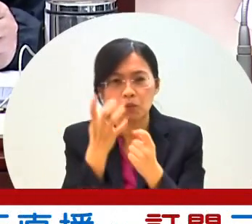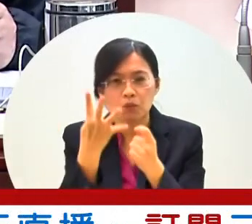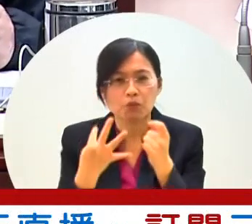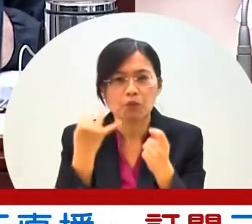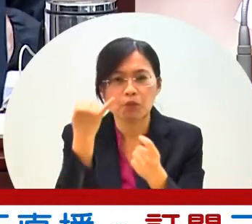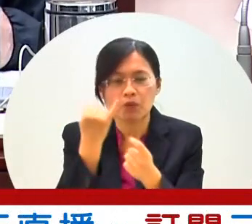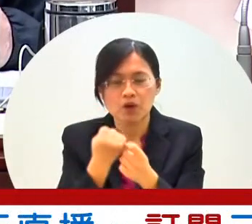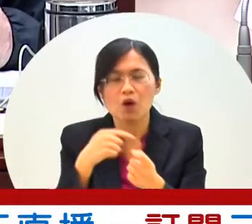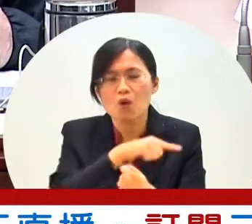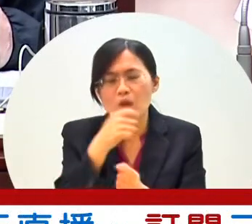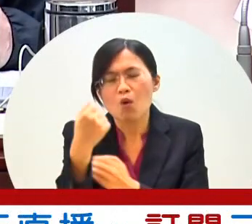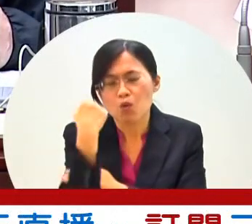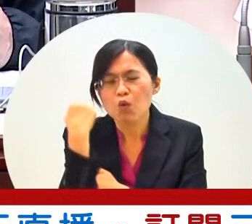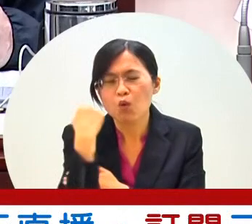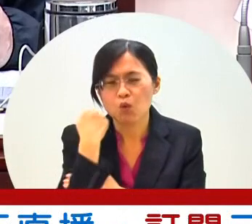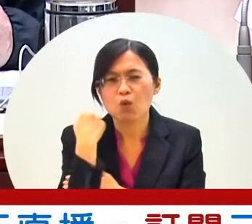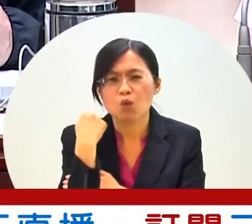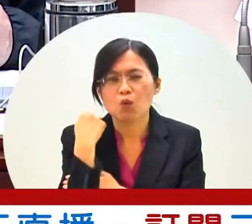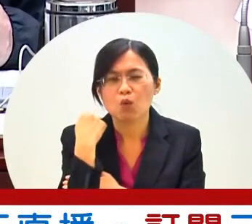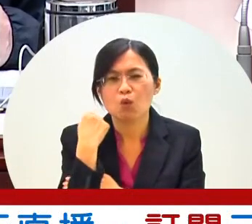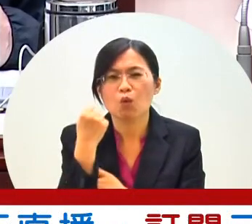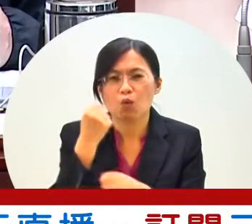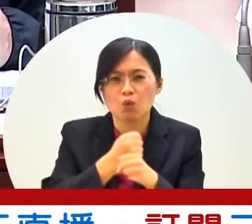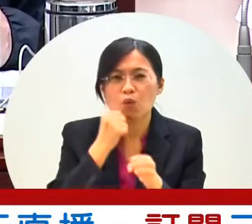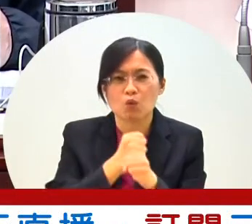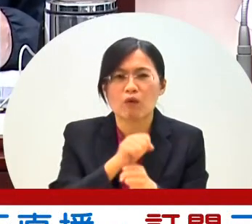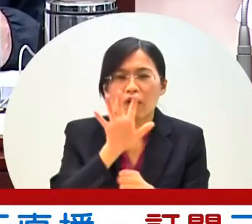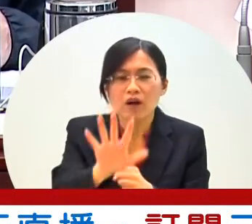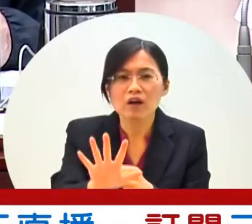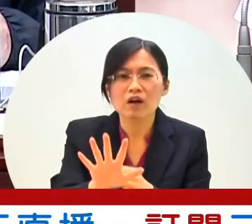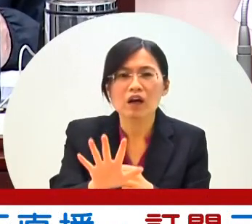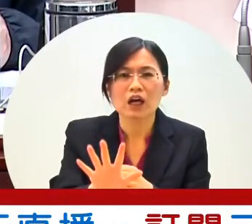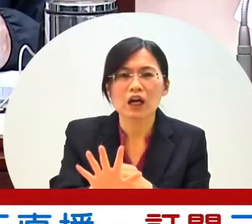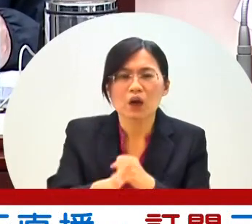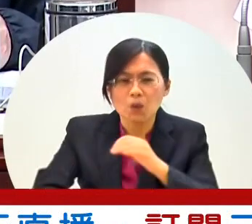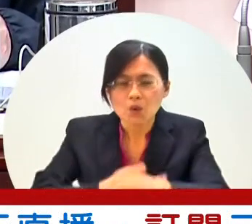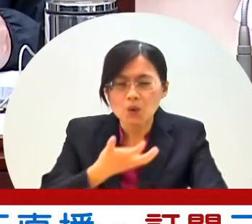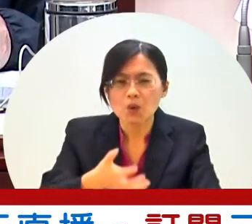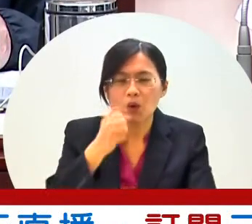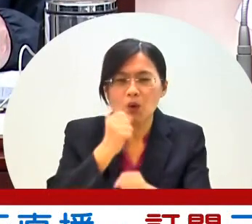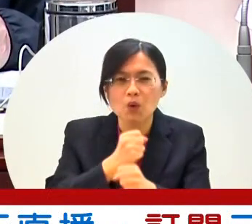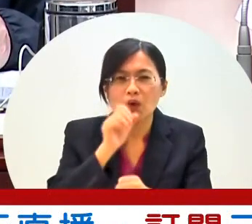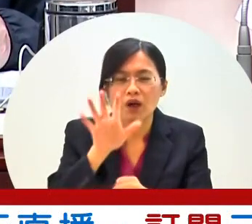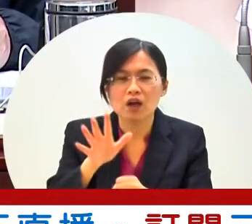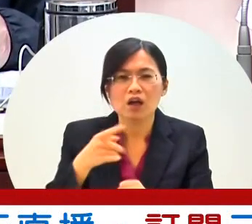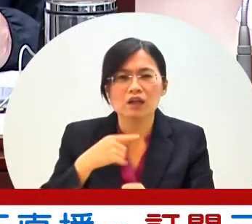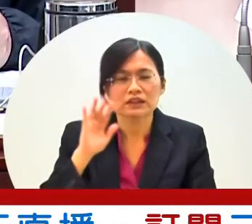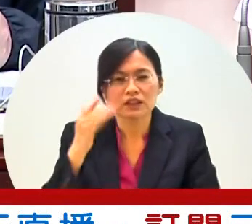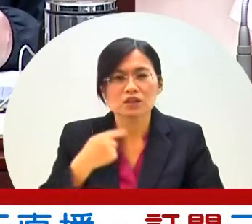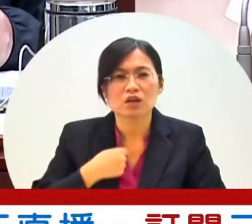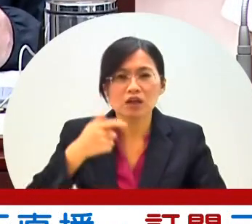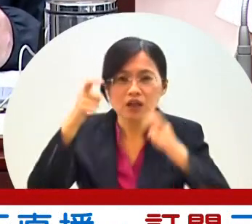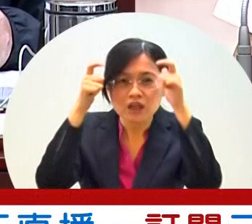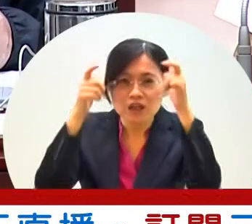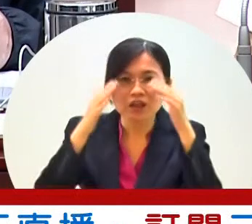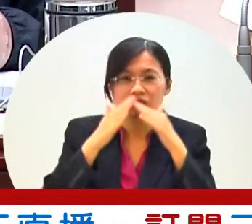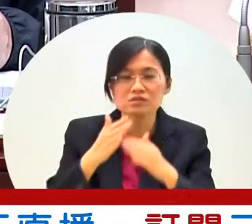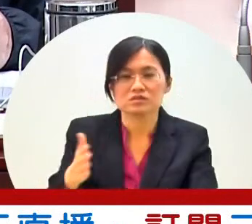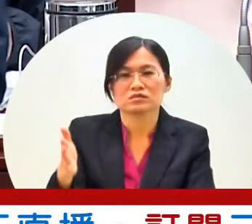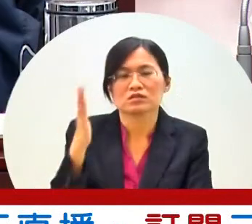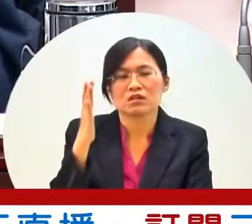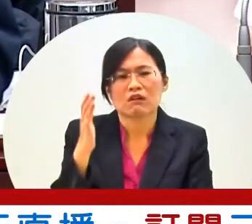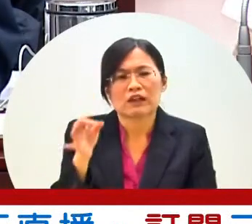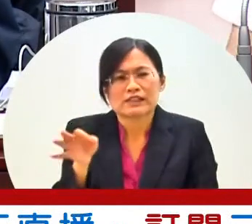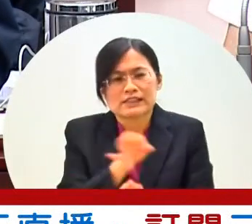非常的努力在做这件事情但是总是以我们高雄市政府的这个财政的状况来